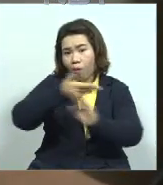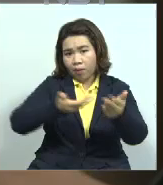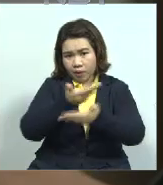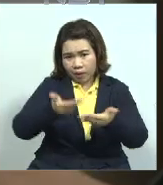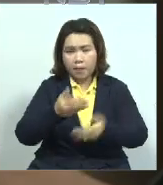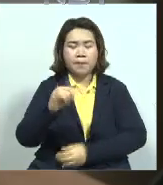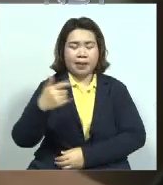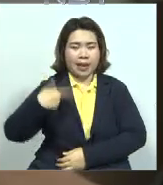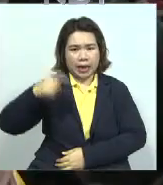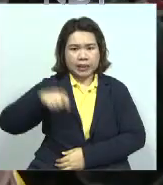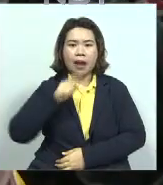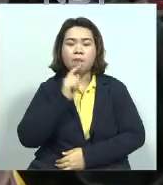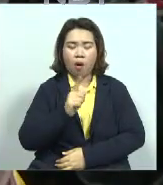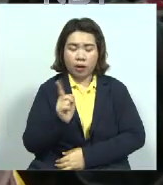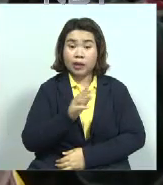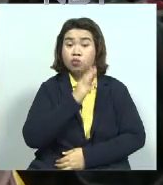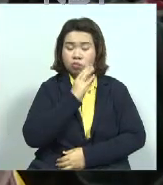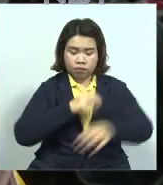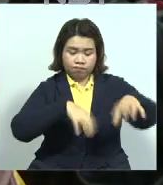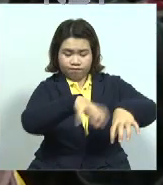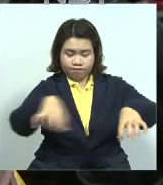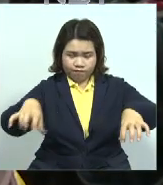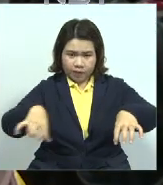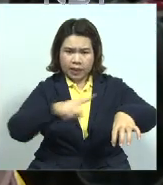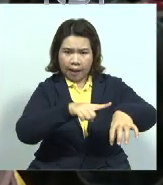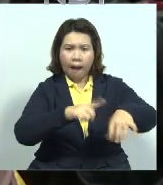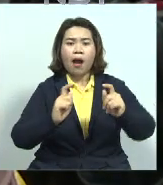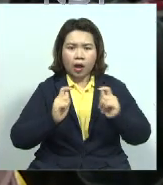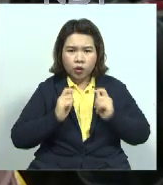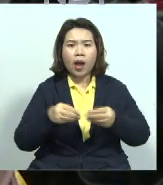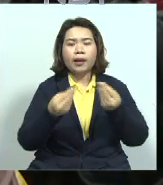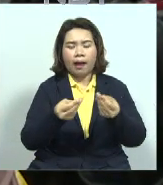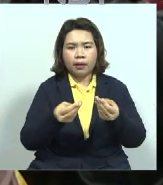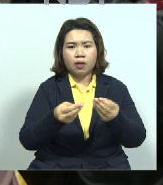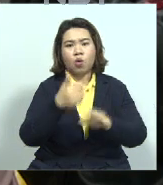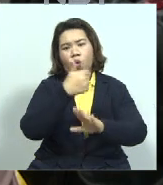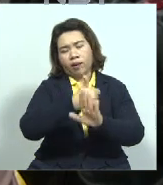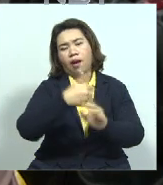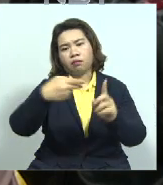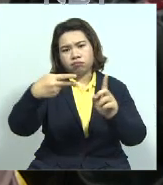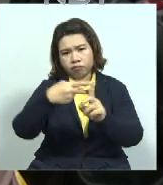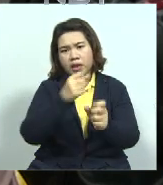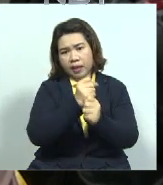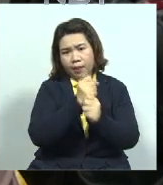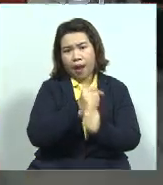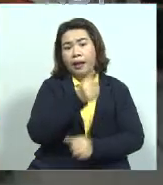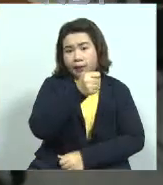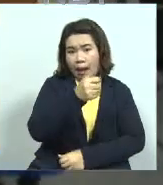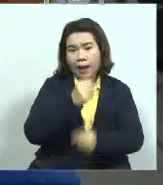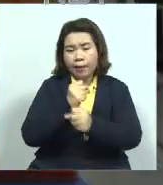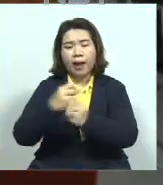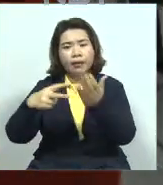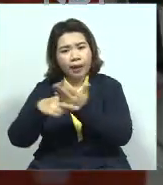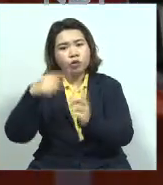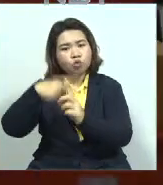มาการเช่นให้หน่วยงานที่เกี่ยวข้องอนุญาตให้นายธนาธรสามารถปฏิบัติหน้าที่หรือไม่ให้ปฏิบัติหน้าที่ส.ส.เป็นการชั่วค